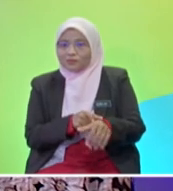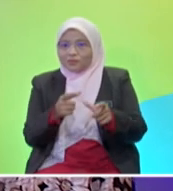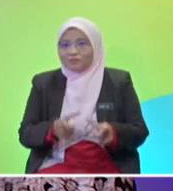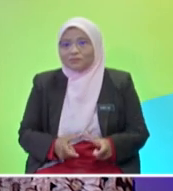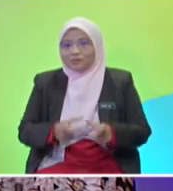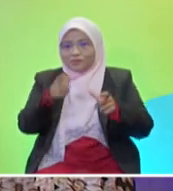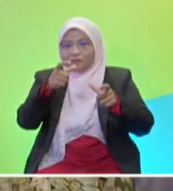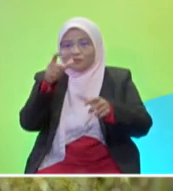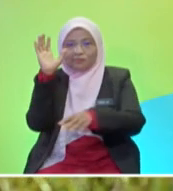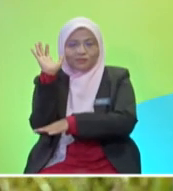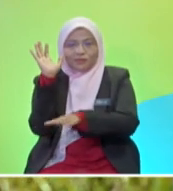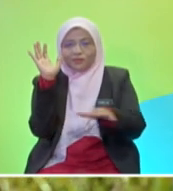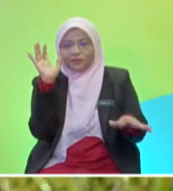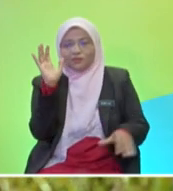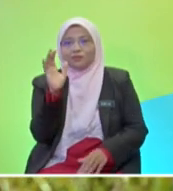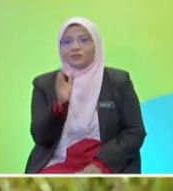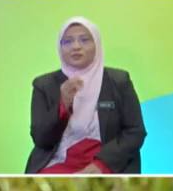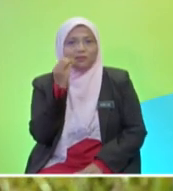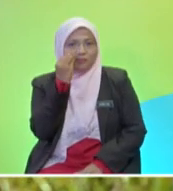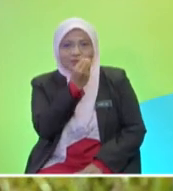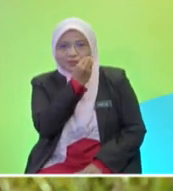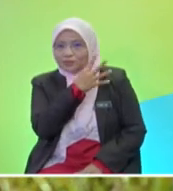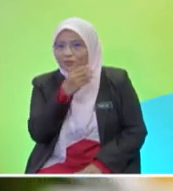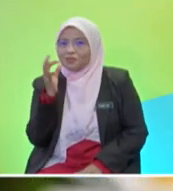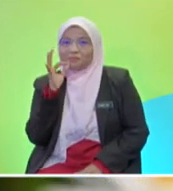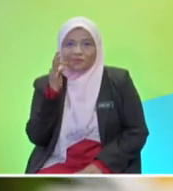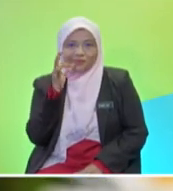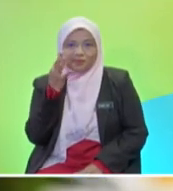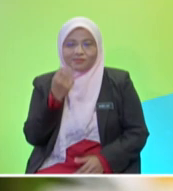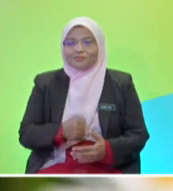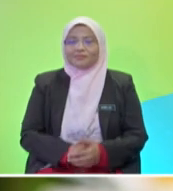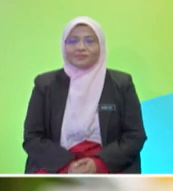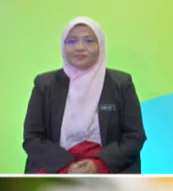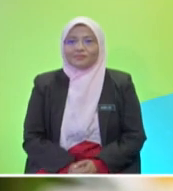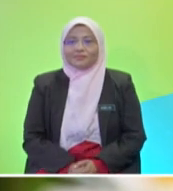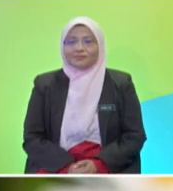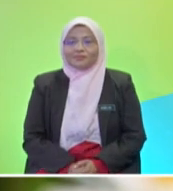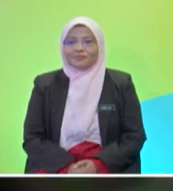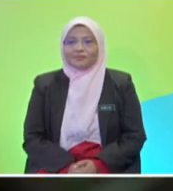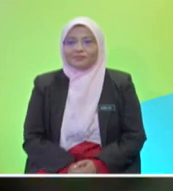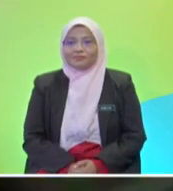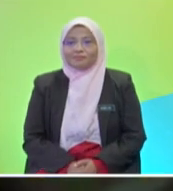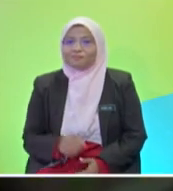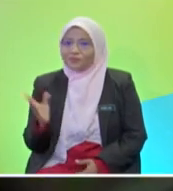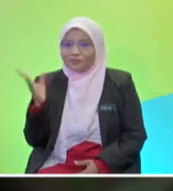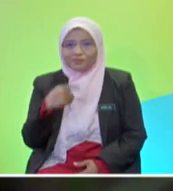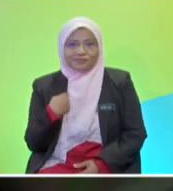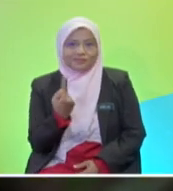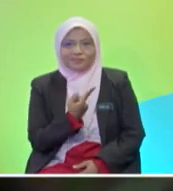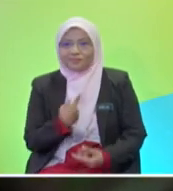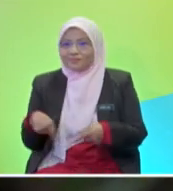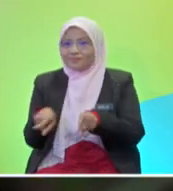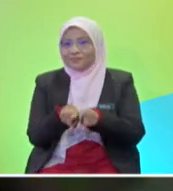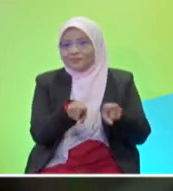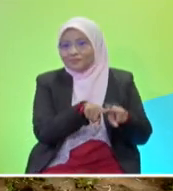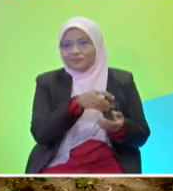akar, bunga dan buah. Okey, Mira dah bersedia? Dah bersedia cikgu. Okey, murid-murid, mari kita sama-sama belajar.